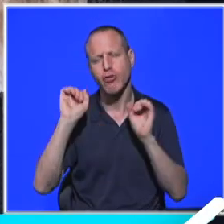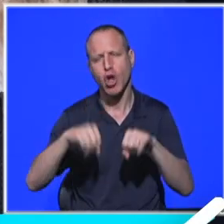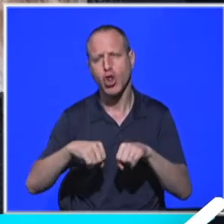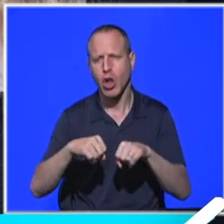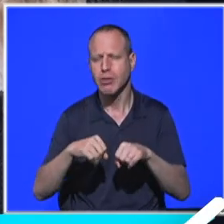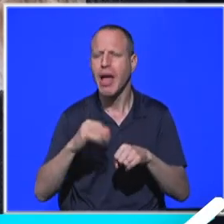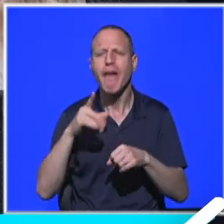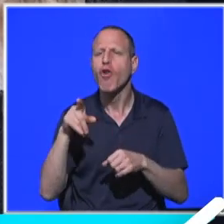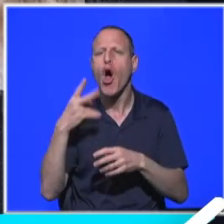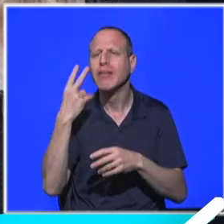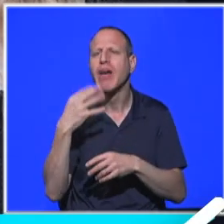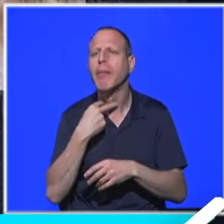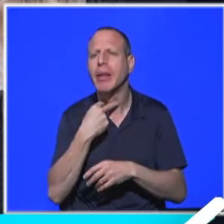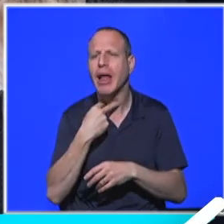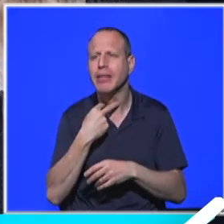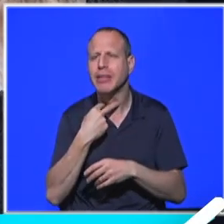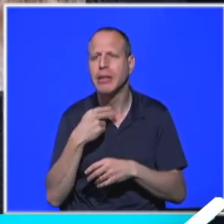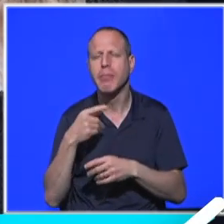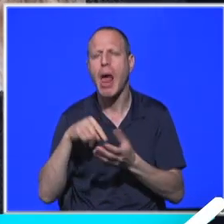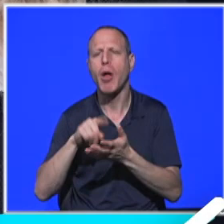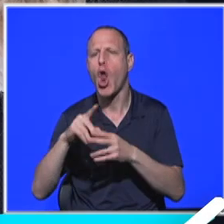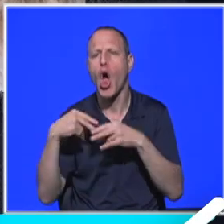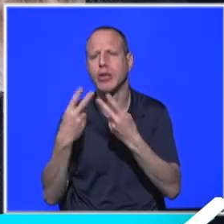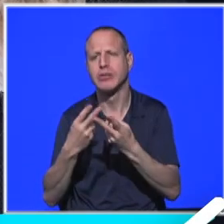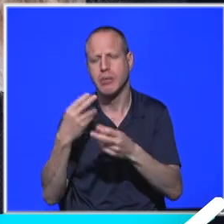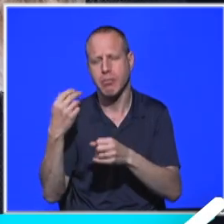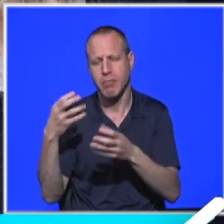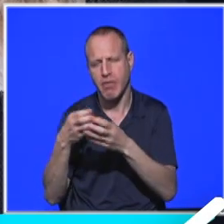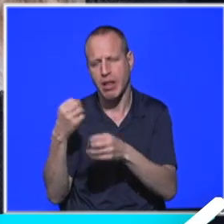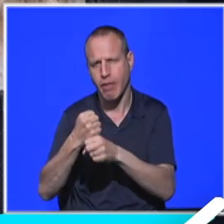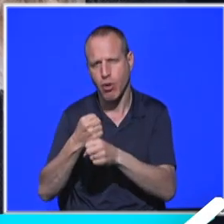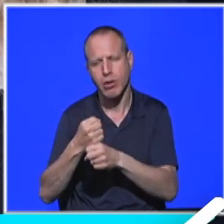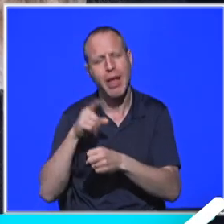העבודה? כי מפלגת העבודה איבדה את האמון של הציבור ברגע שהיא הפכה להיות